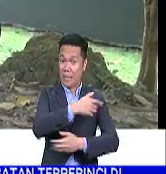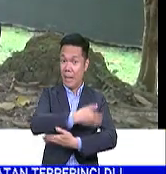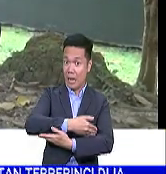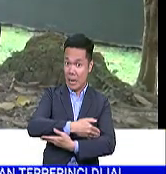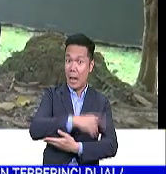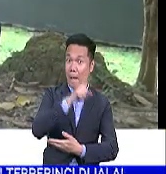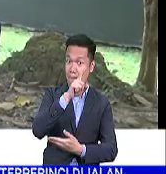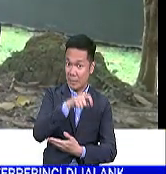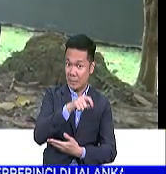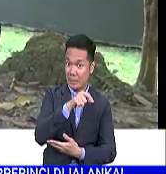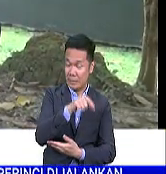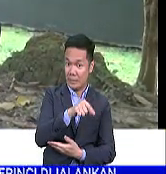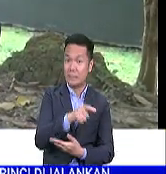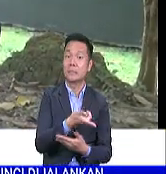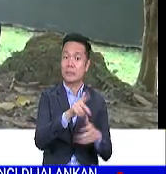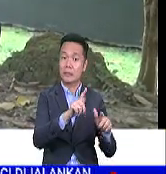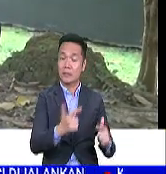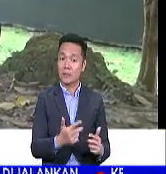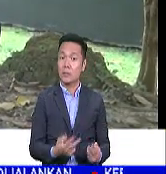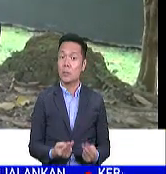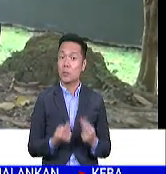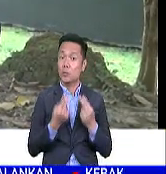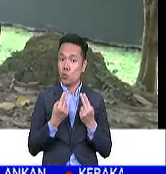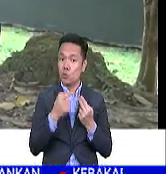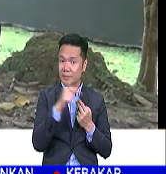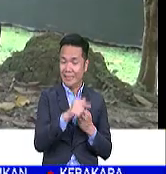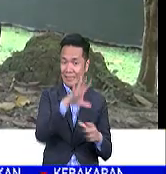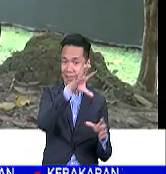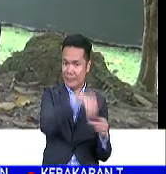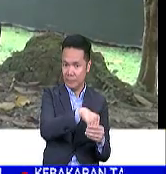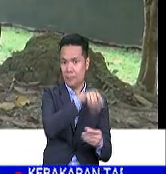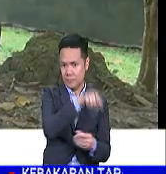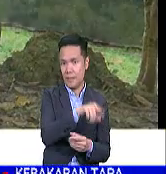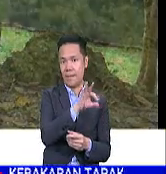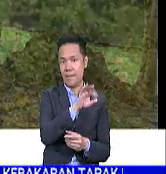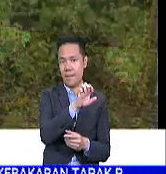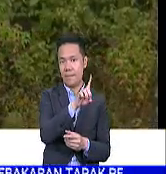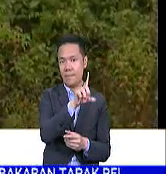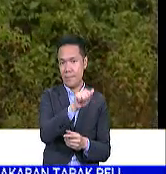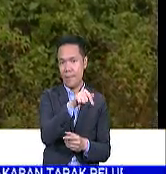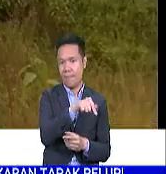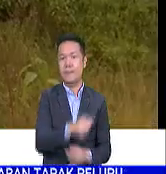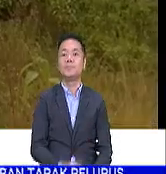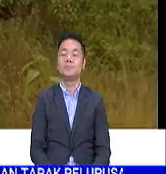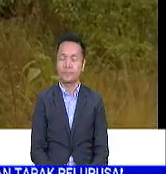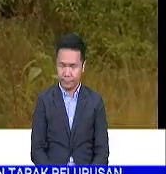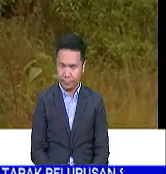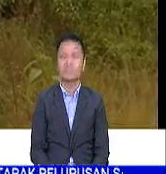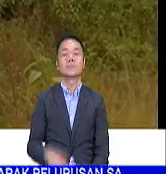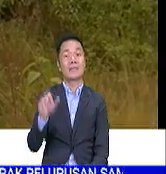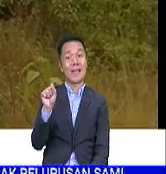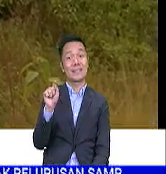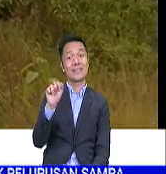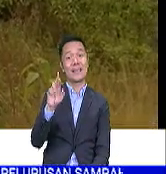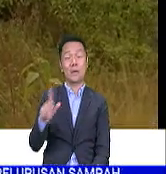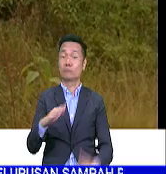anak generasi baru tersebut berada di skim tanah rancangan tersebut. STR menyediakan lot